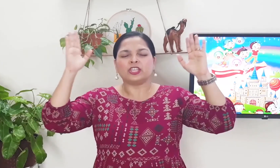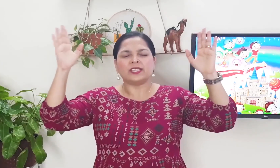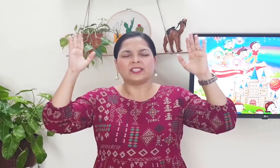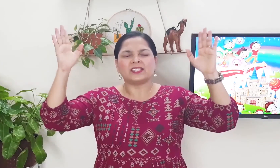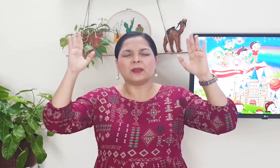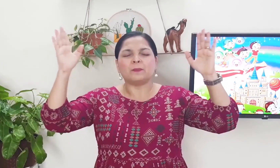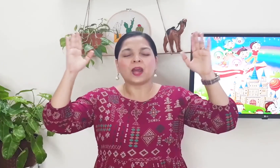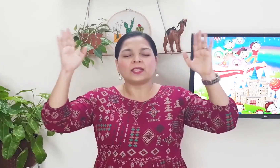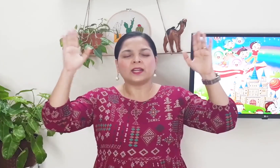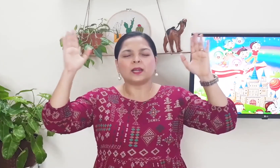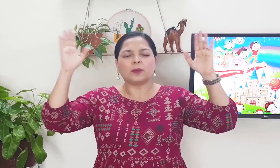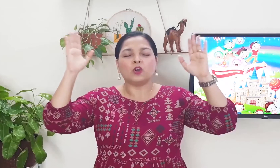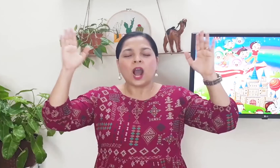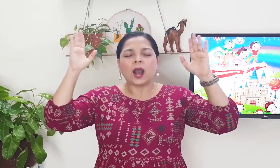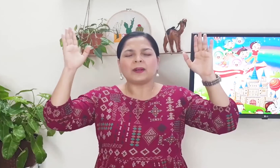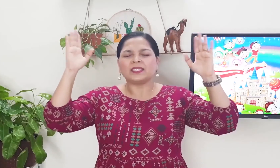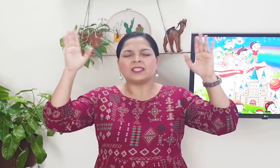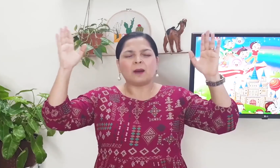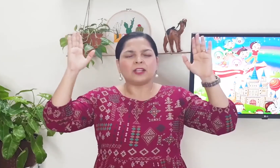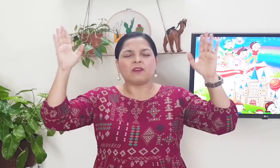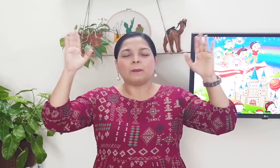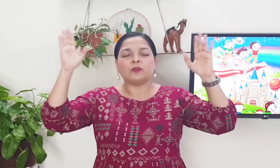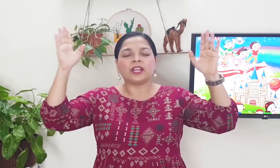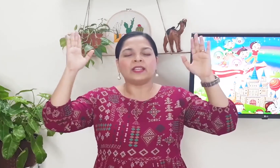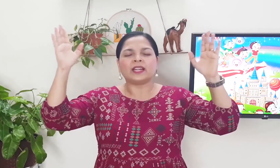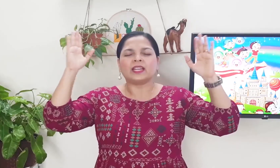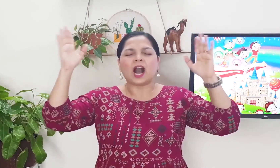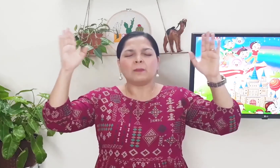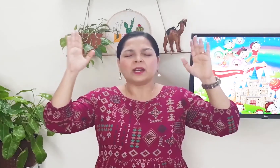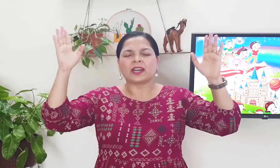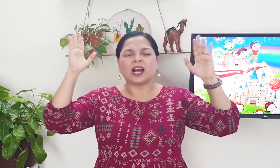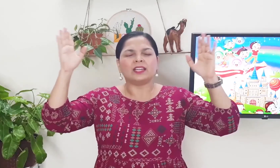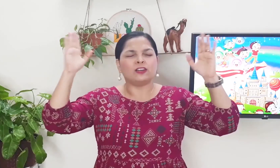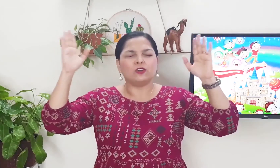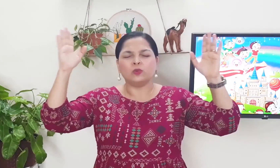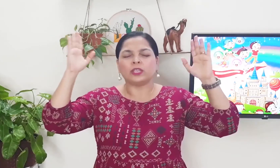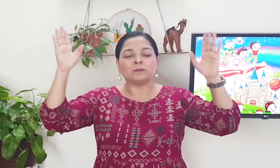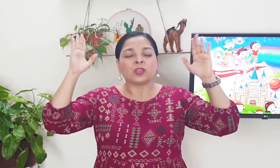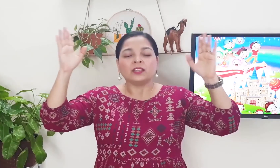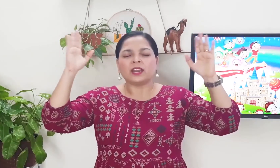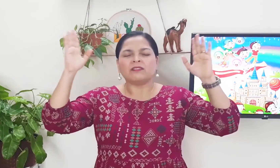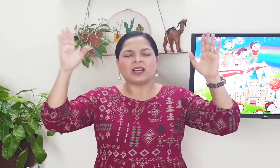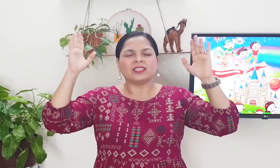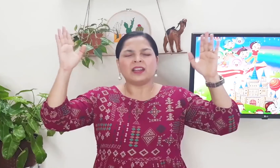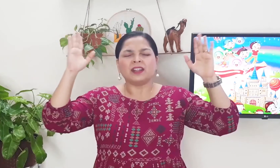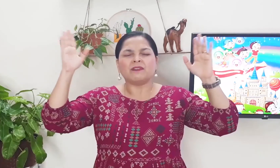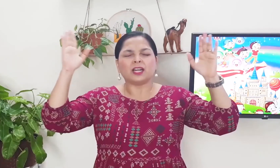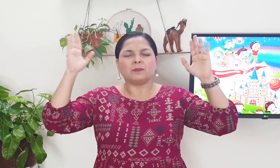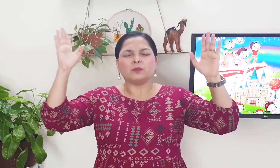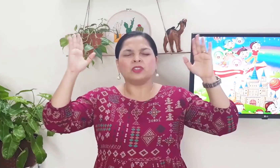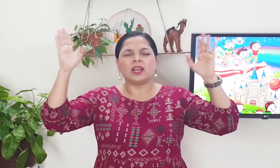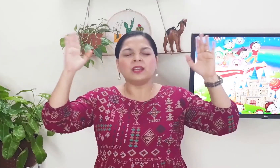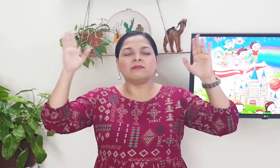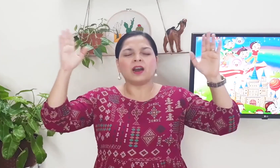ऑफ जीसस। जैसे हम प्रार्थना करें प्रभु, आपका सामर्थ वहां पर उनके अंदर काम कर रहा है। हालेलुया, धन्यवाद,